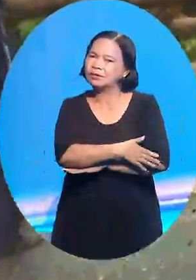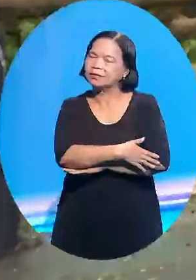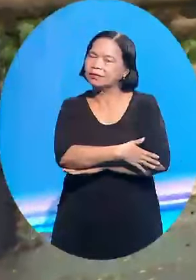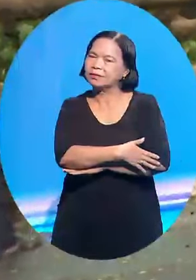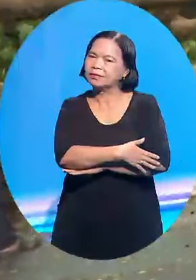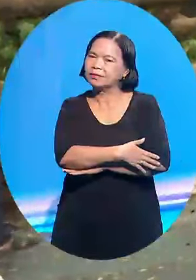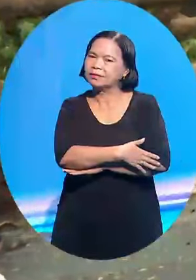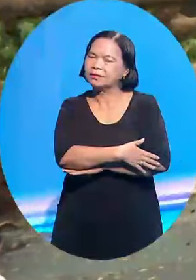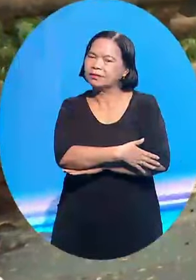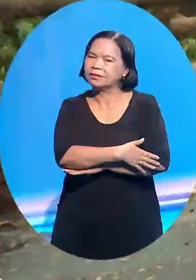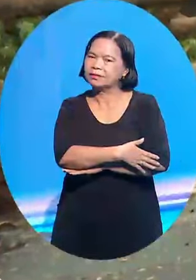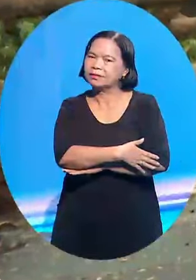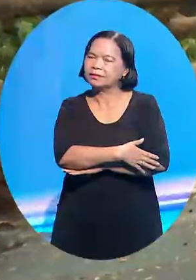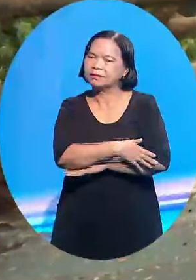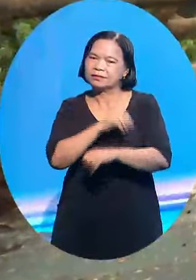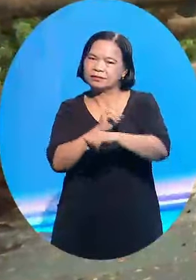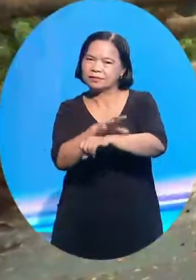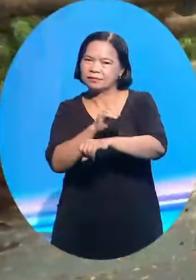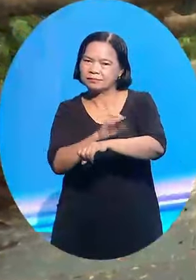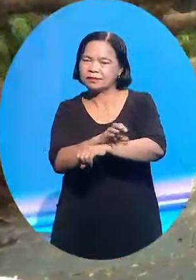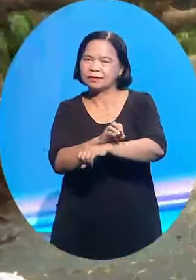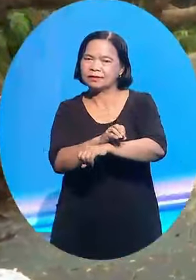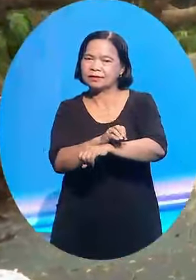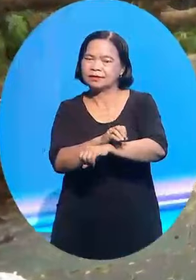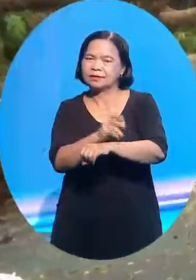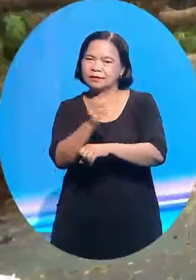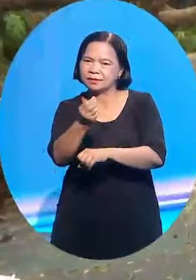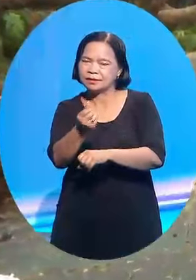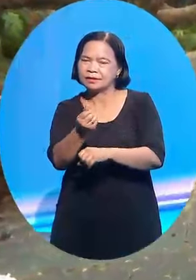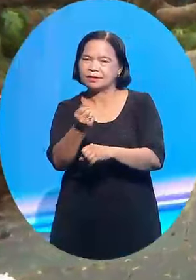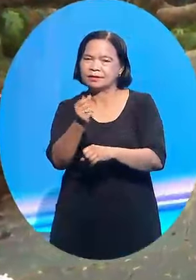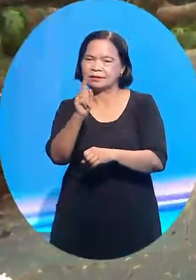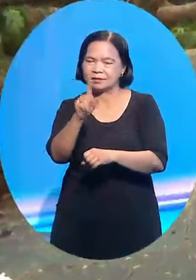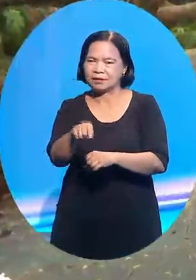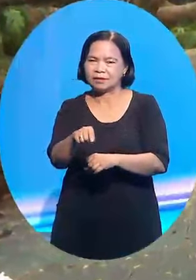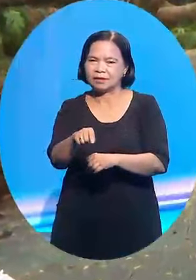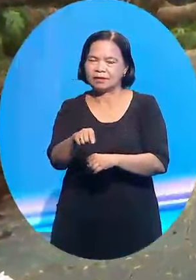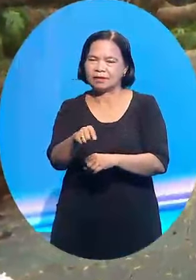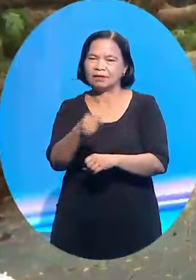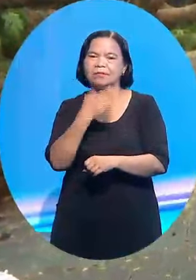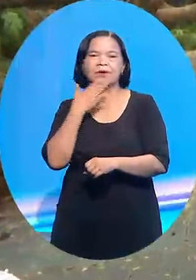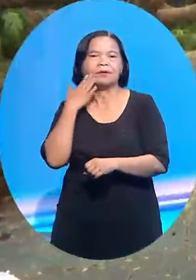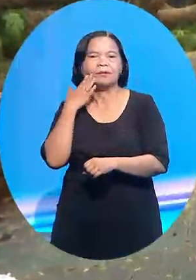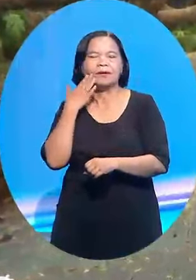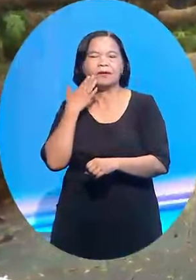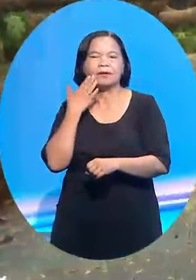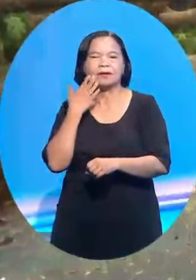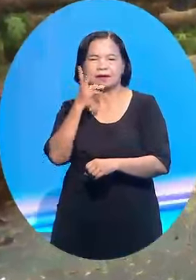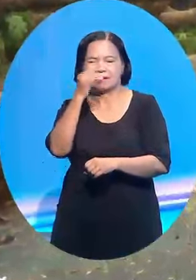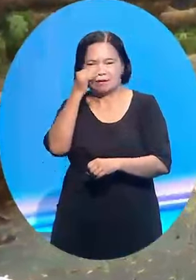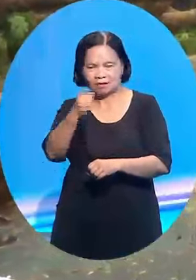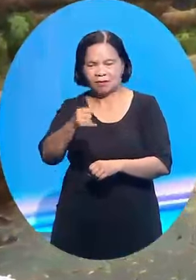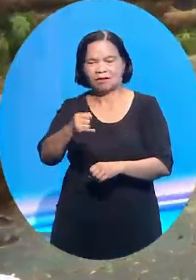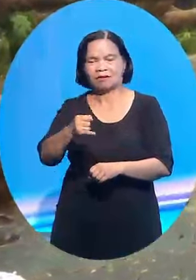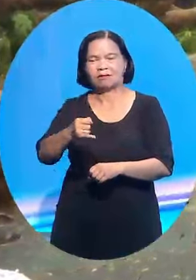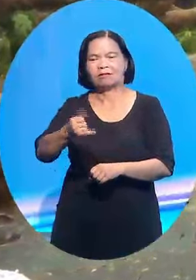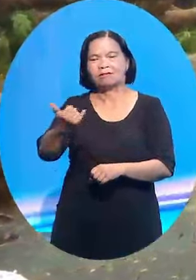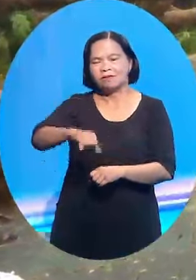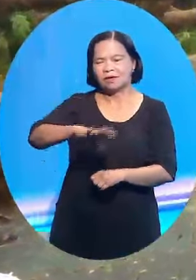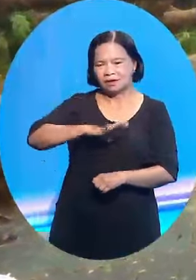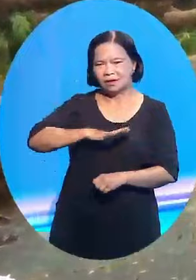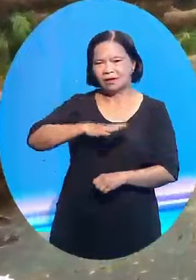cái phần là về tư vấn hay thậm chí là kinh phí, có thể nhiều phụ huynh cũng sẵn sàng họ làm việc đó nếu mà con họ học ở cái trường môi trường như